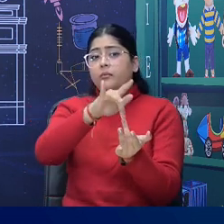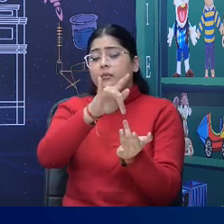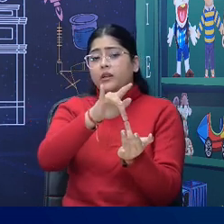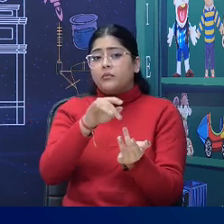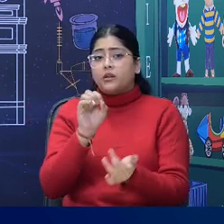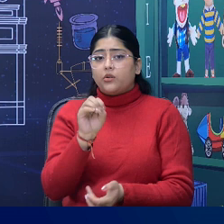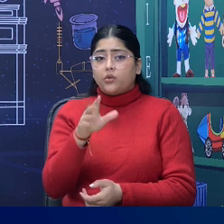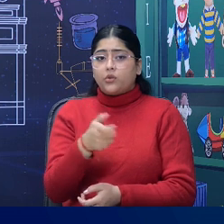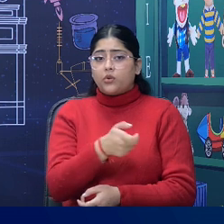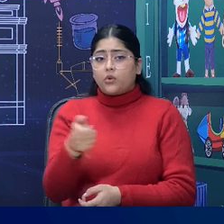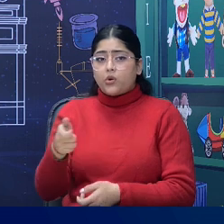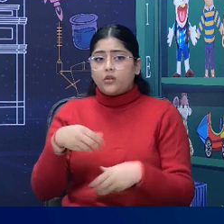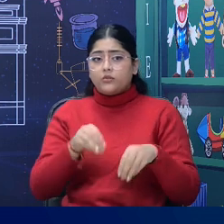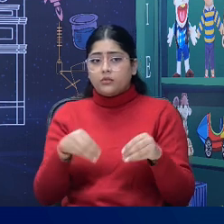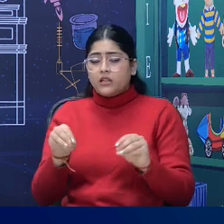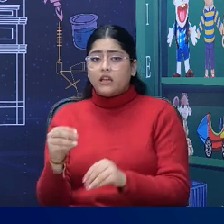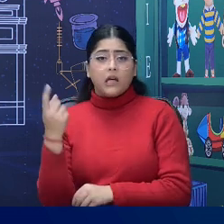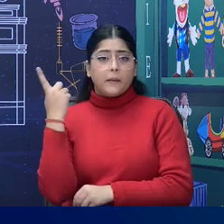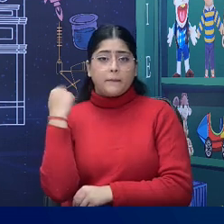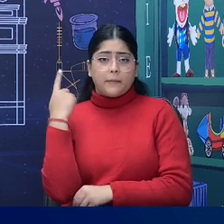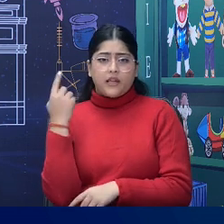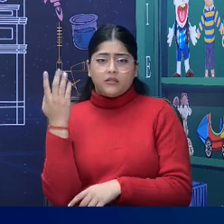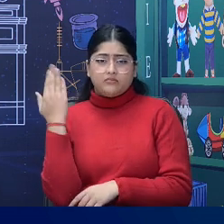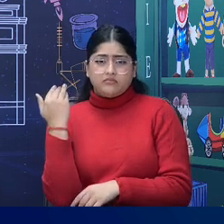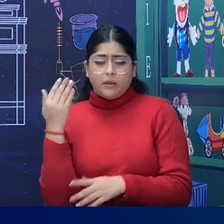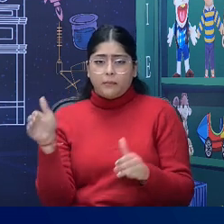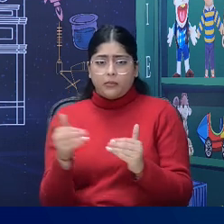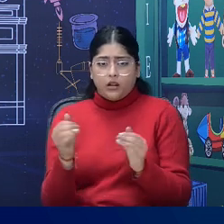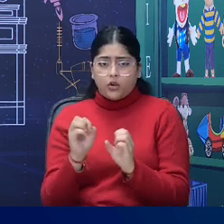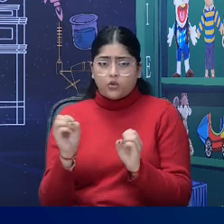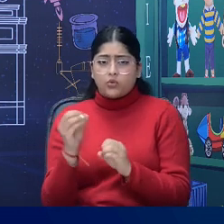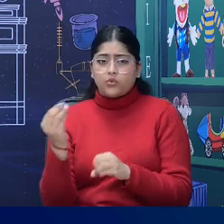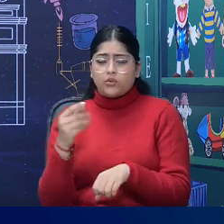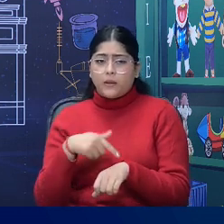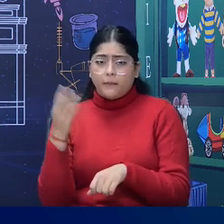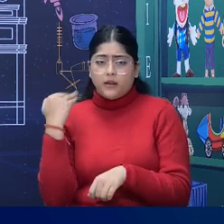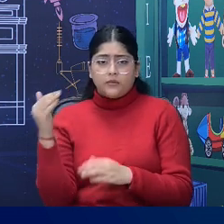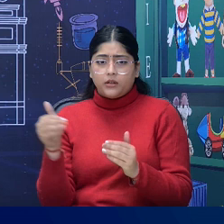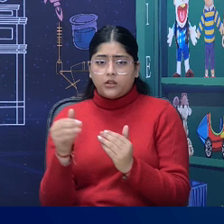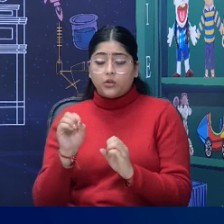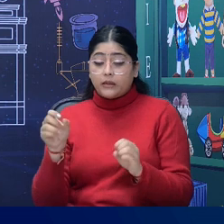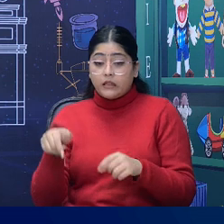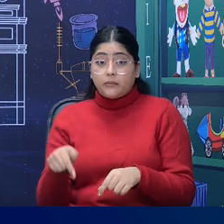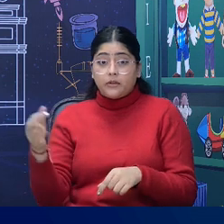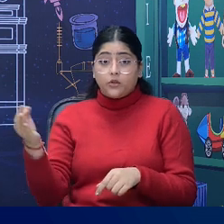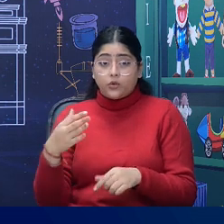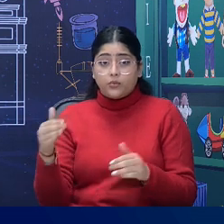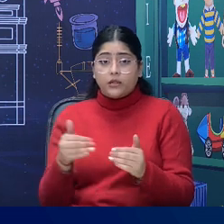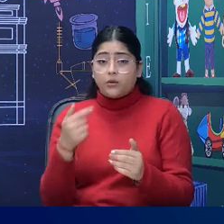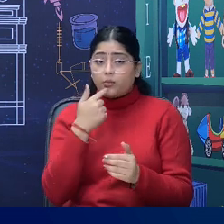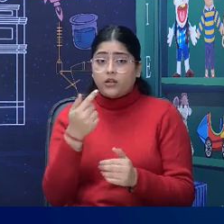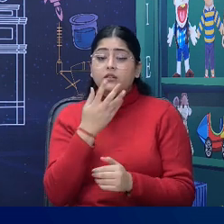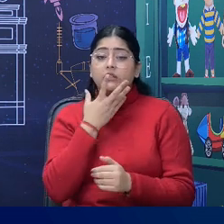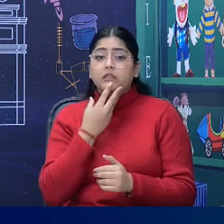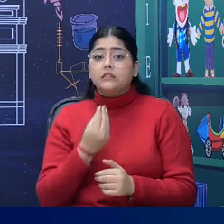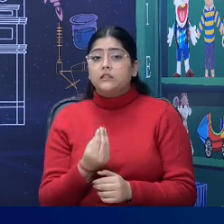फिर दिखा मगर इस बार उसने दाढ़ी बढ़ा ली थी और लंबा कुर्ता पहन रखा था मैंने पूछा कहां रहे और यह दाढ़ी क्यों बढ़ रखी है उसने जवाब